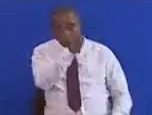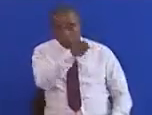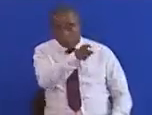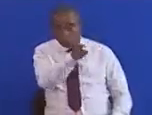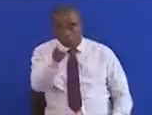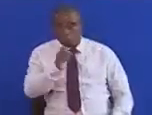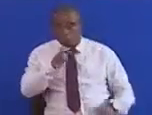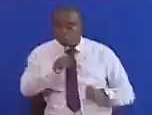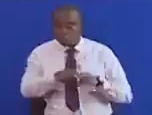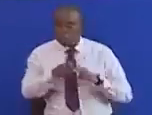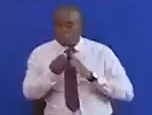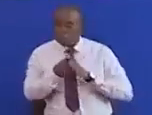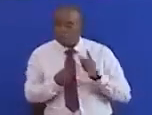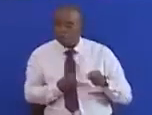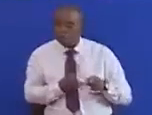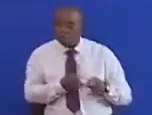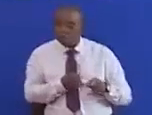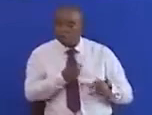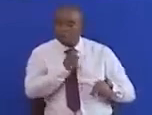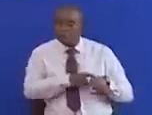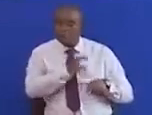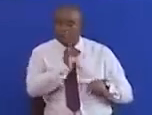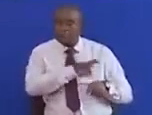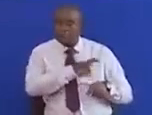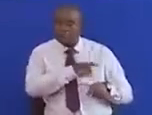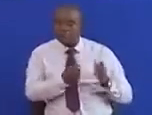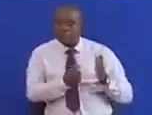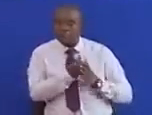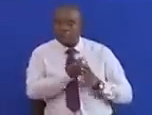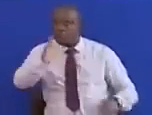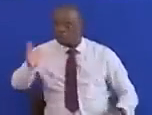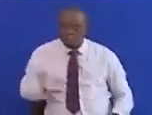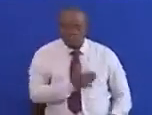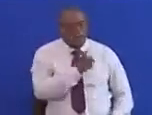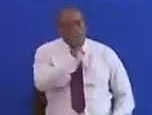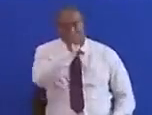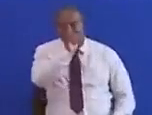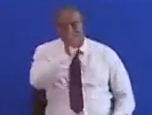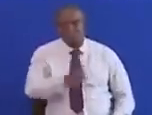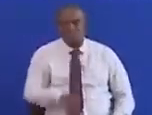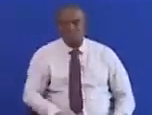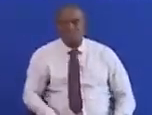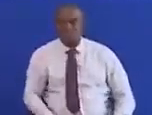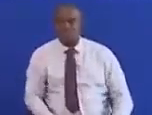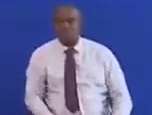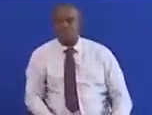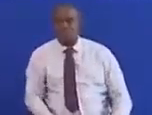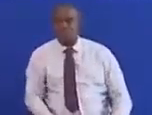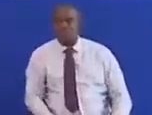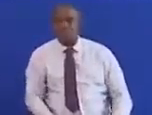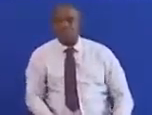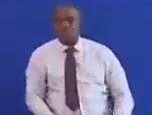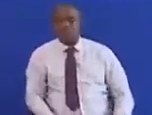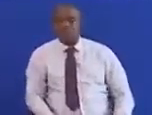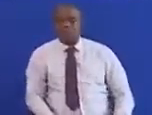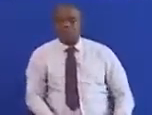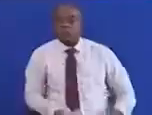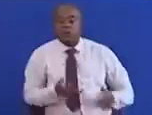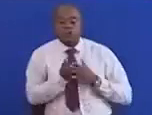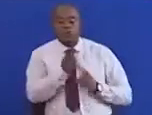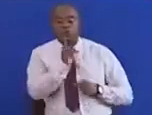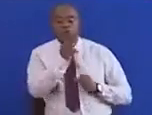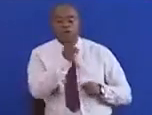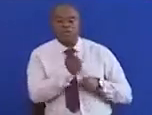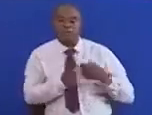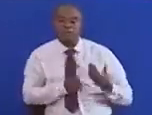mkae nao. Ajira zinapotokea msiwapite na wao. Kwa namna yoyote ile, madam yeye yuko